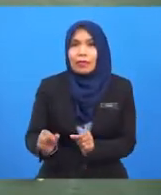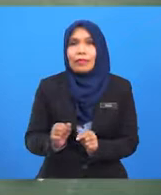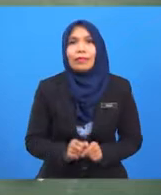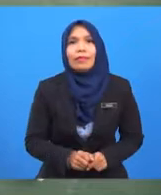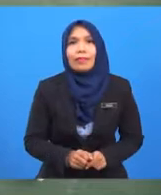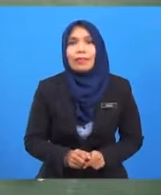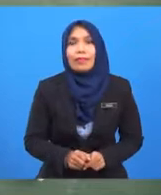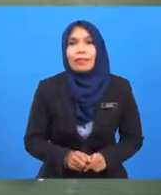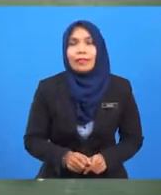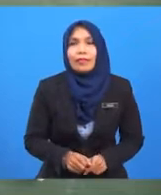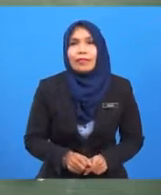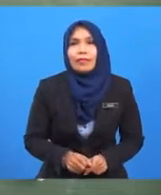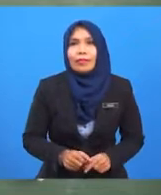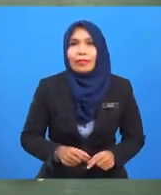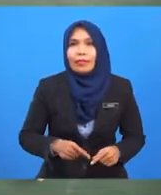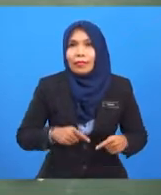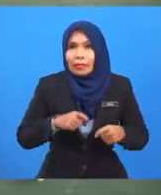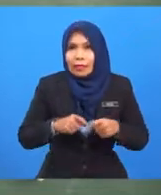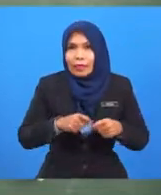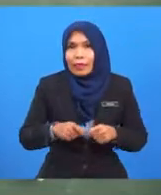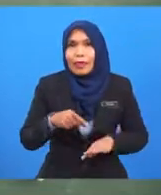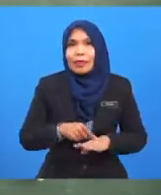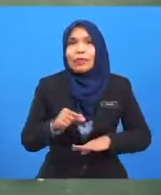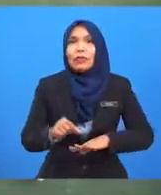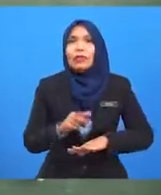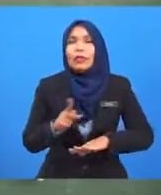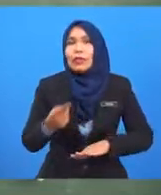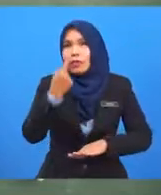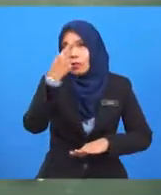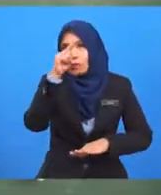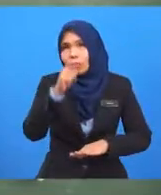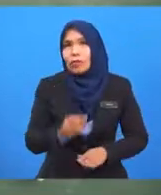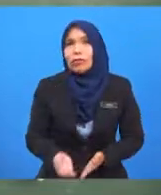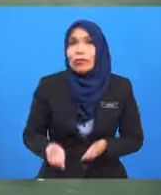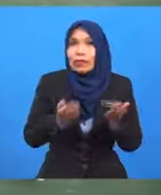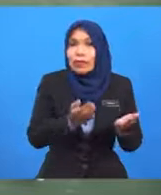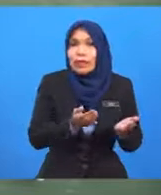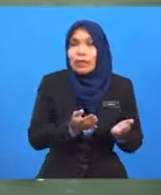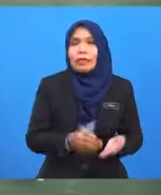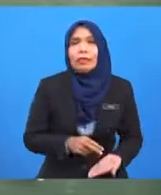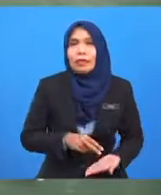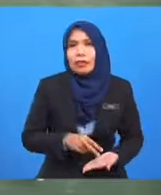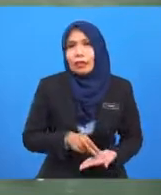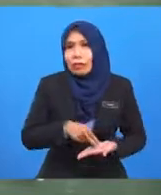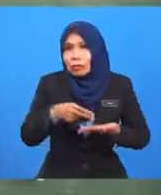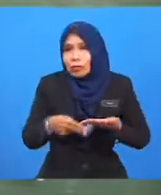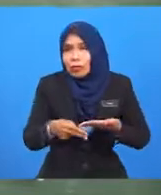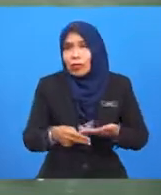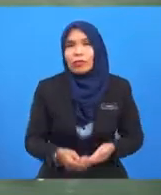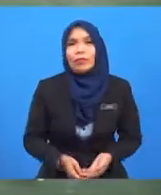Takal digunakan untuk mengangkat, menurunkan atau menarik